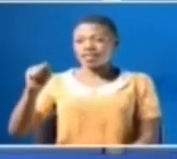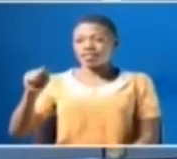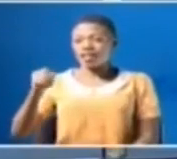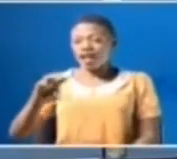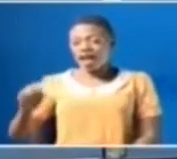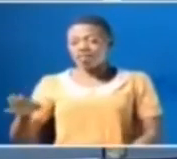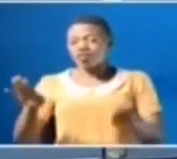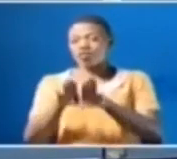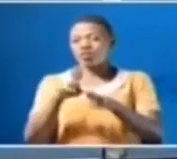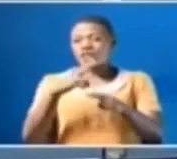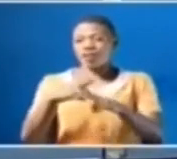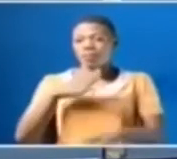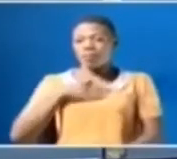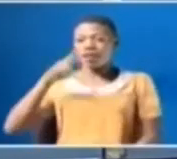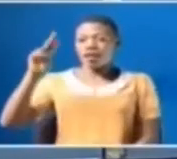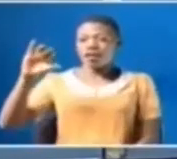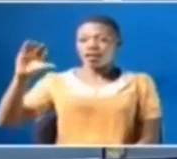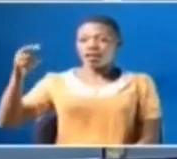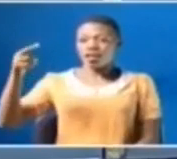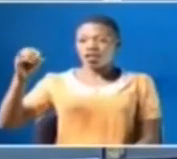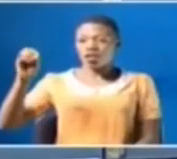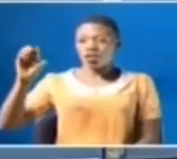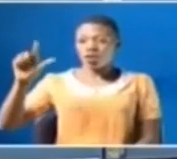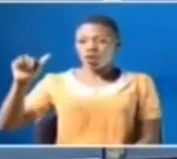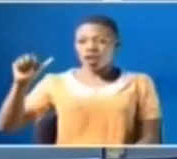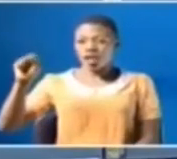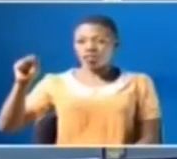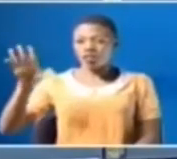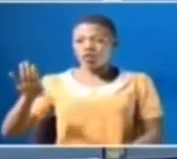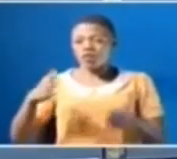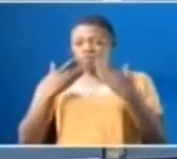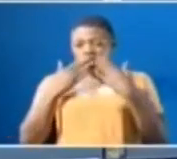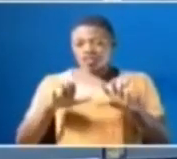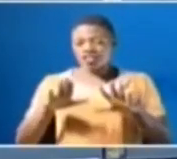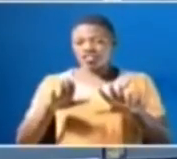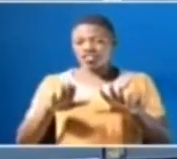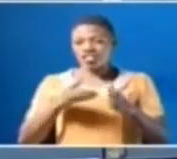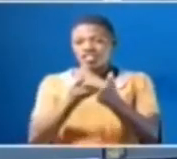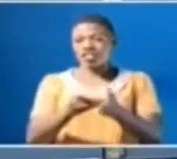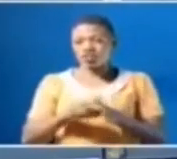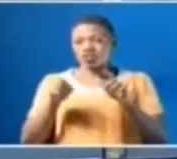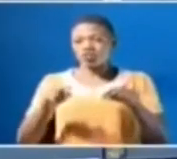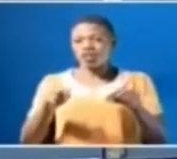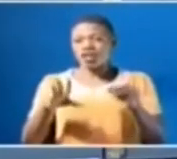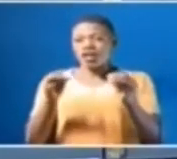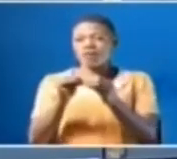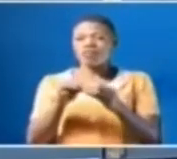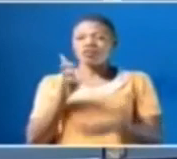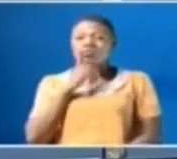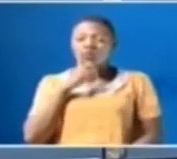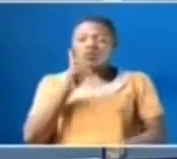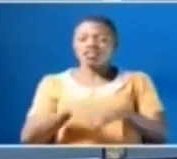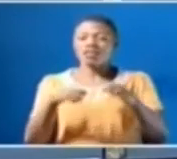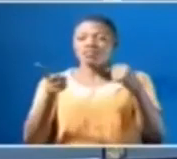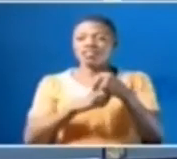naitwa Nicholas Sombua, tumefikia tamati ya taarifa zetu kwa siku ya leo, na kutakia jioni njema. Naomba tupatane kesho mwendo wa saa 12